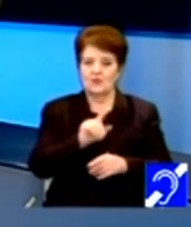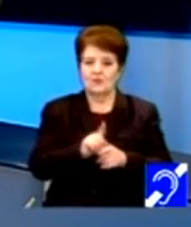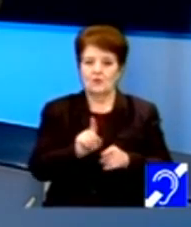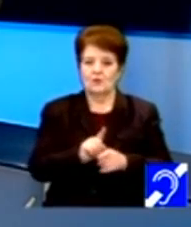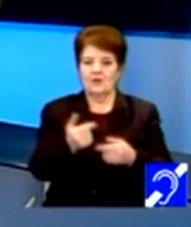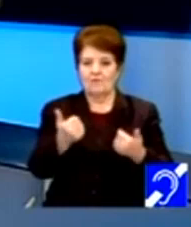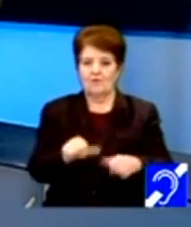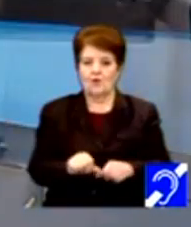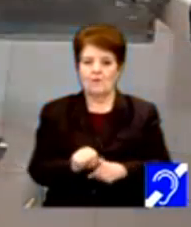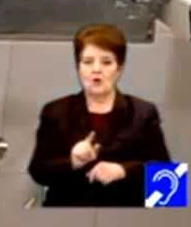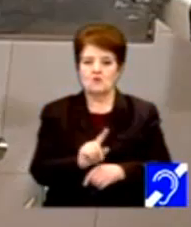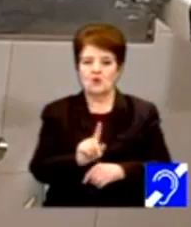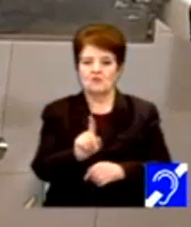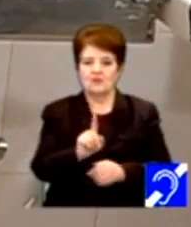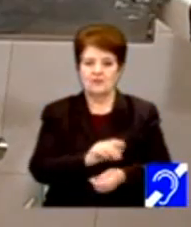șoricei.